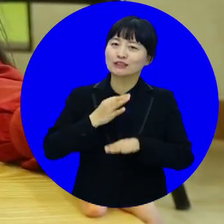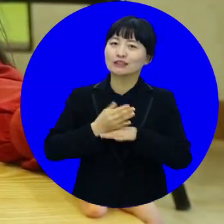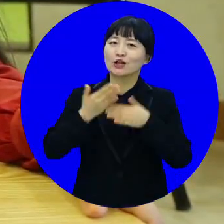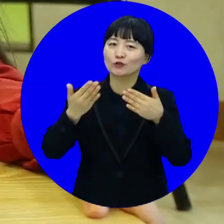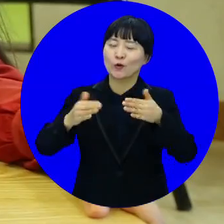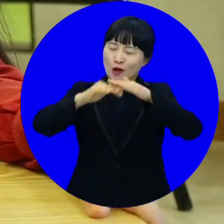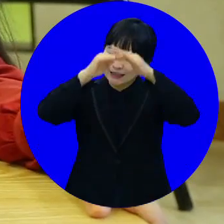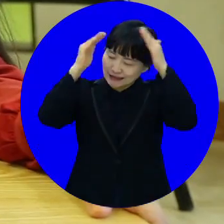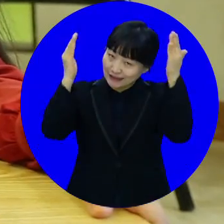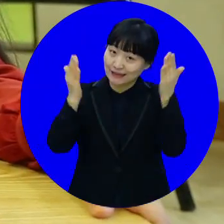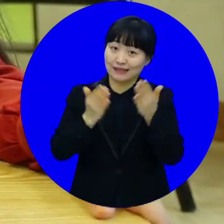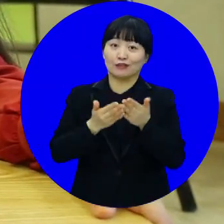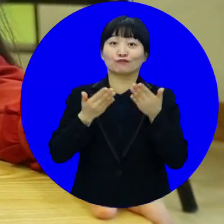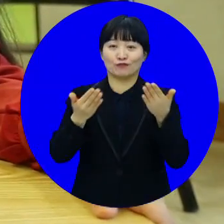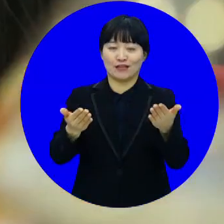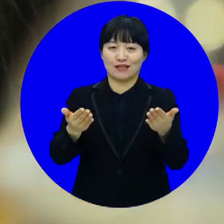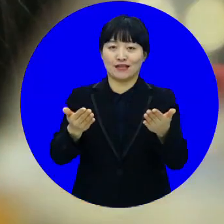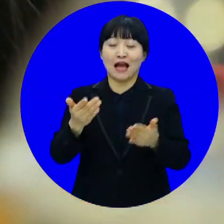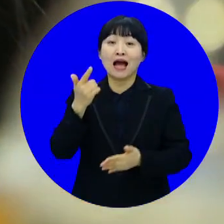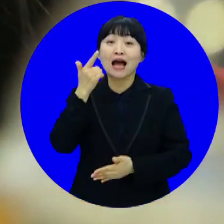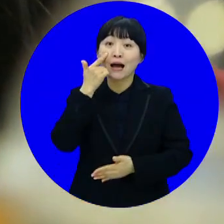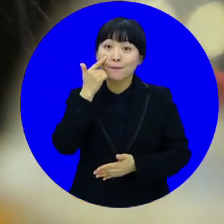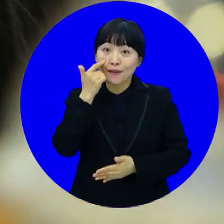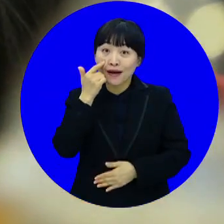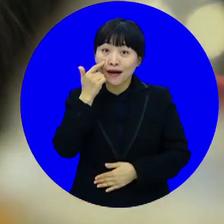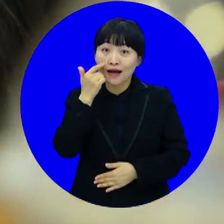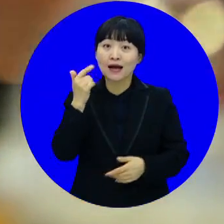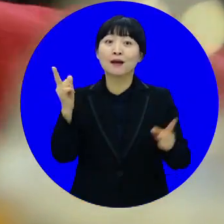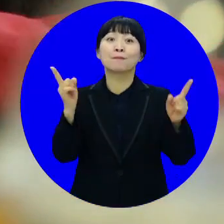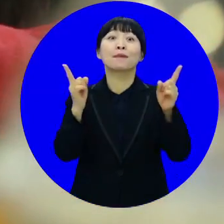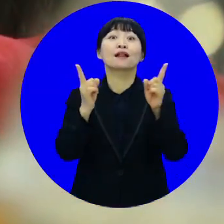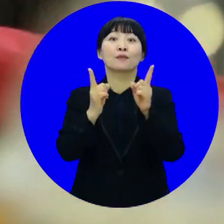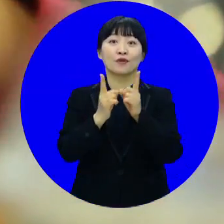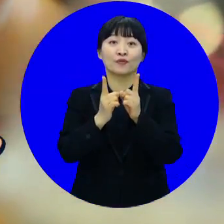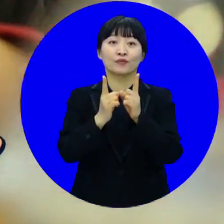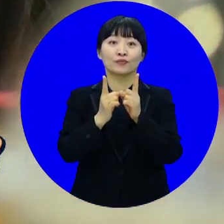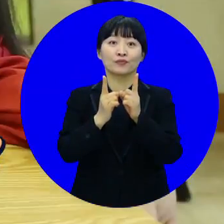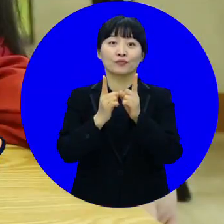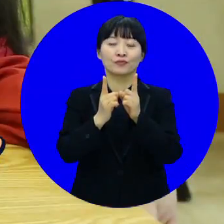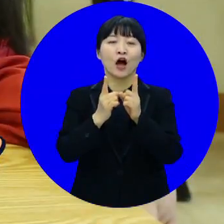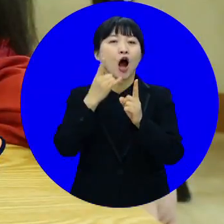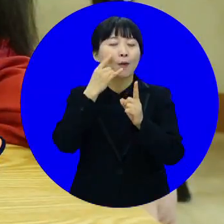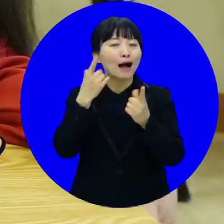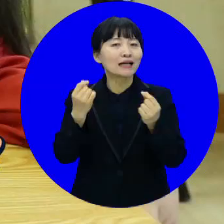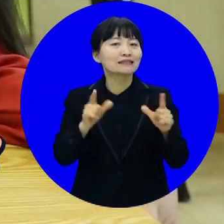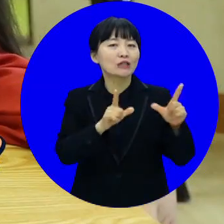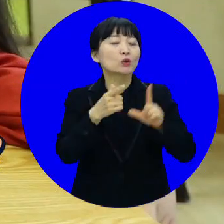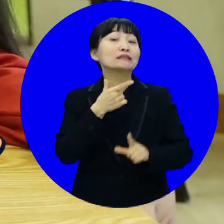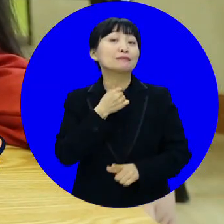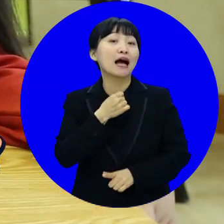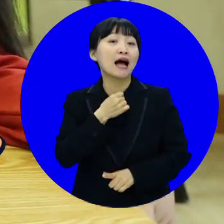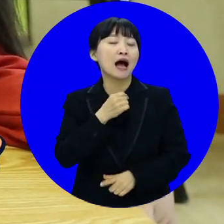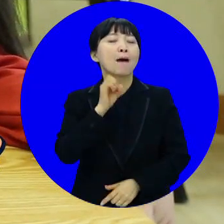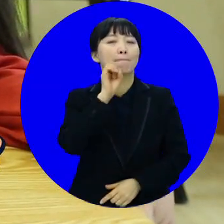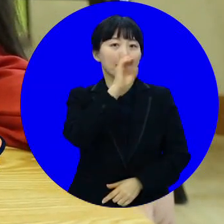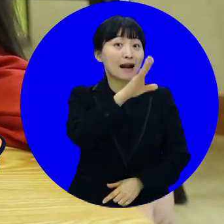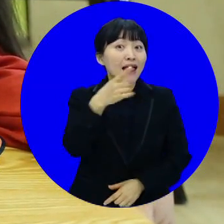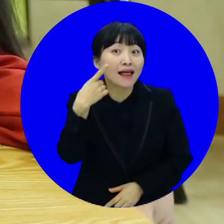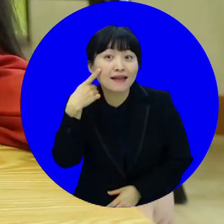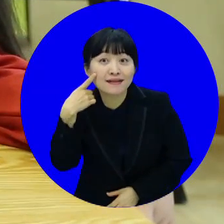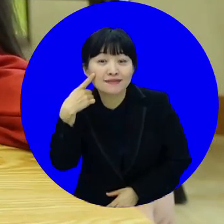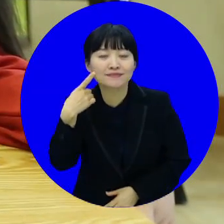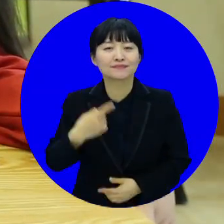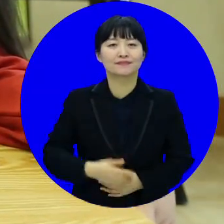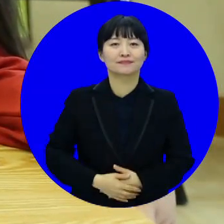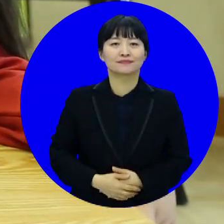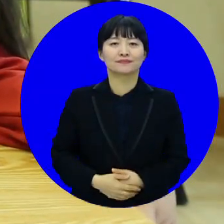사주고 이쁜 옷도 사주고 다 해줄 텐데 아빠한테 가서 엄마랑 살고 싶다고 얘기할래?